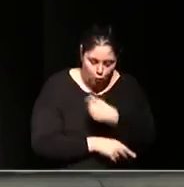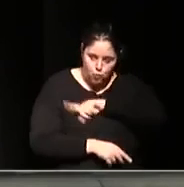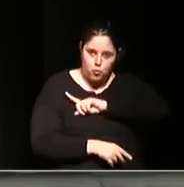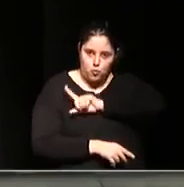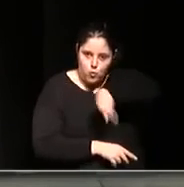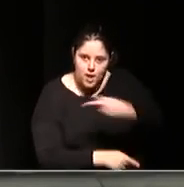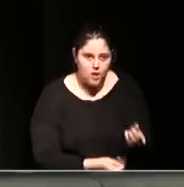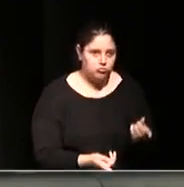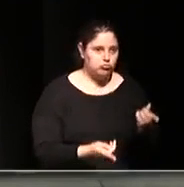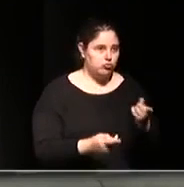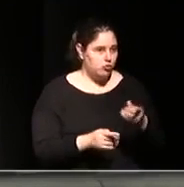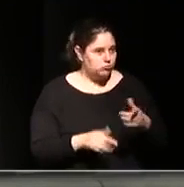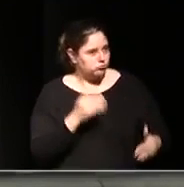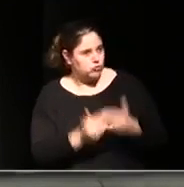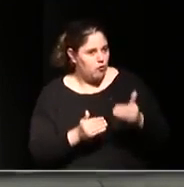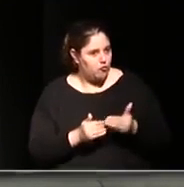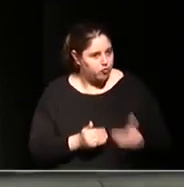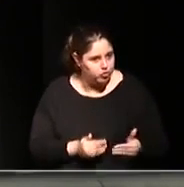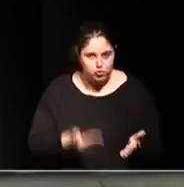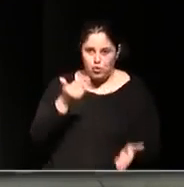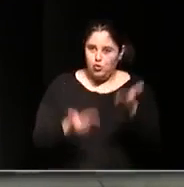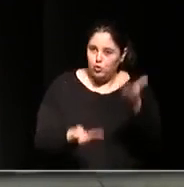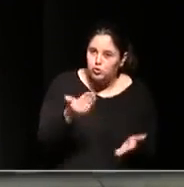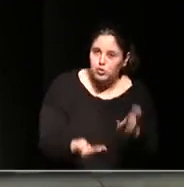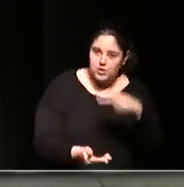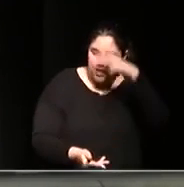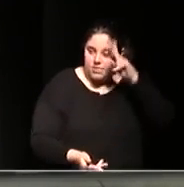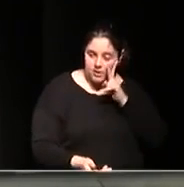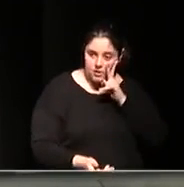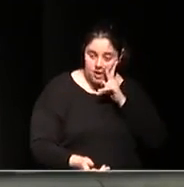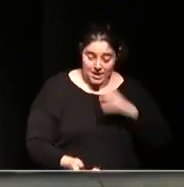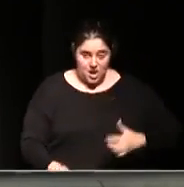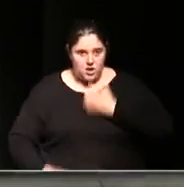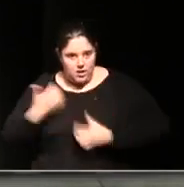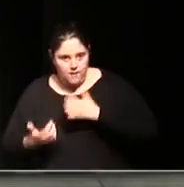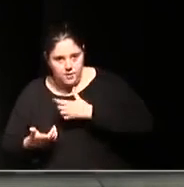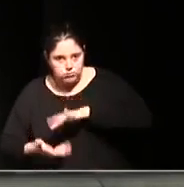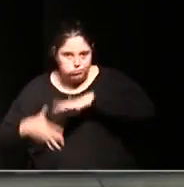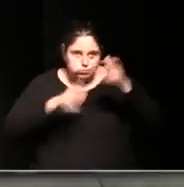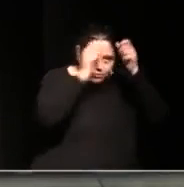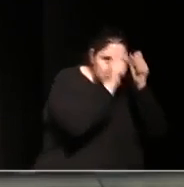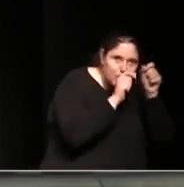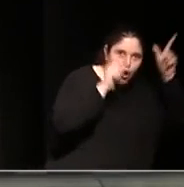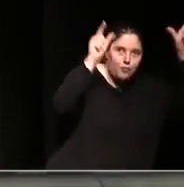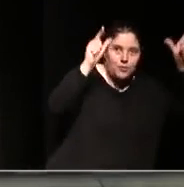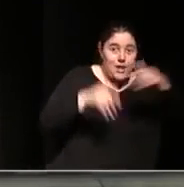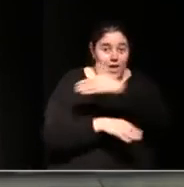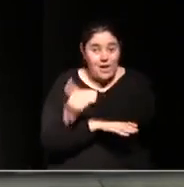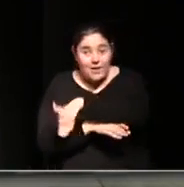un futur de justícia, de dignitat i convertir la ràbia en somnis i el gris